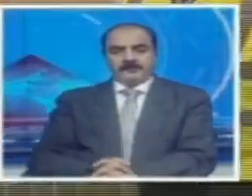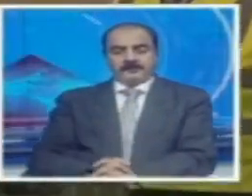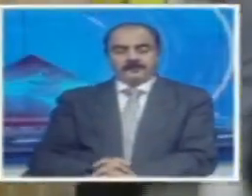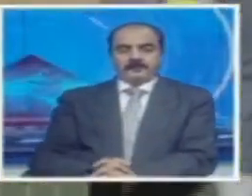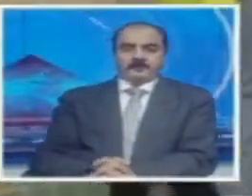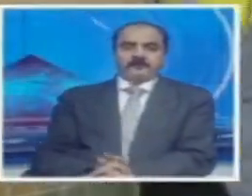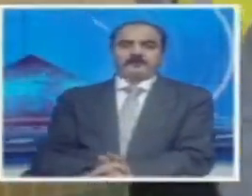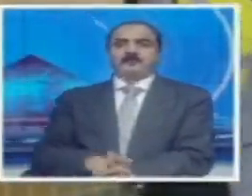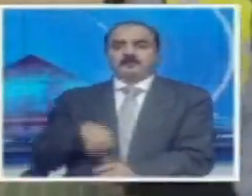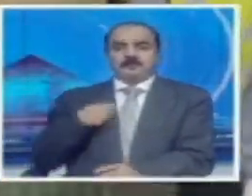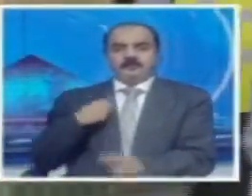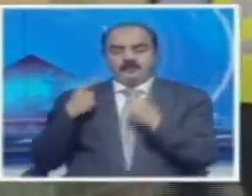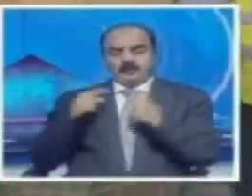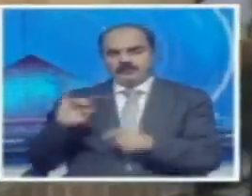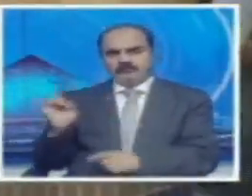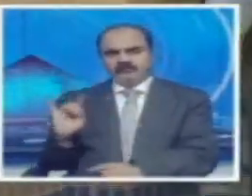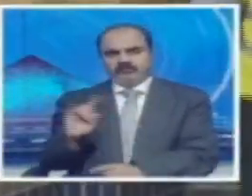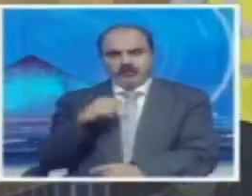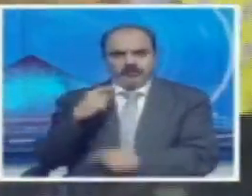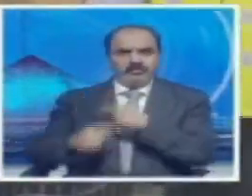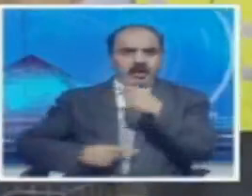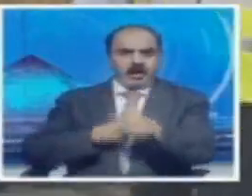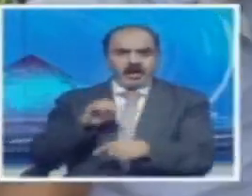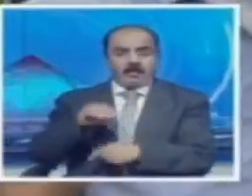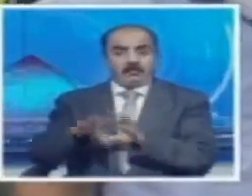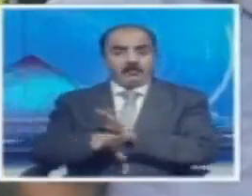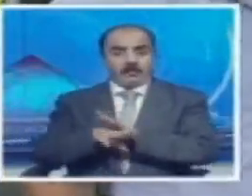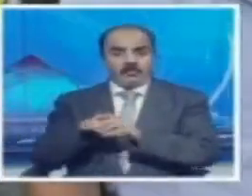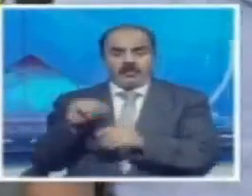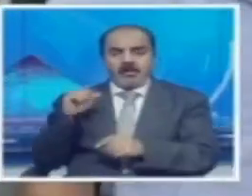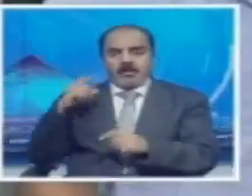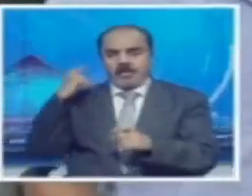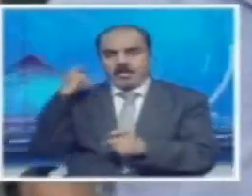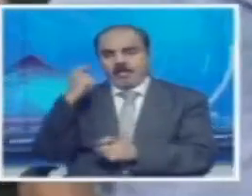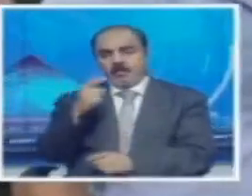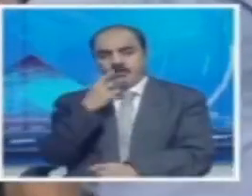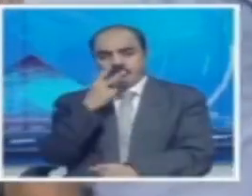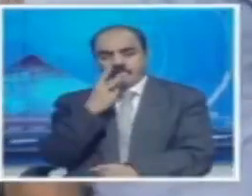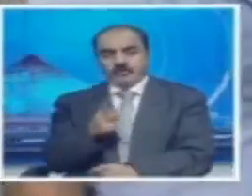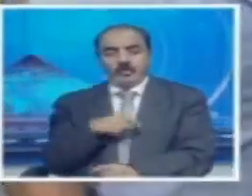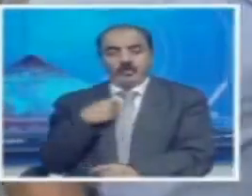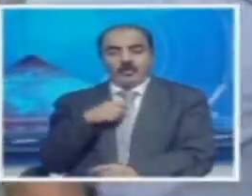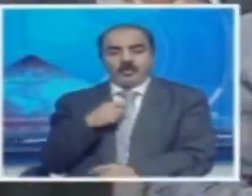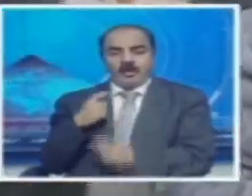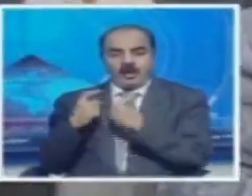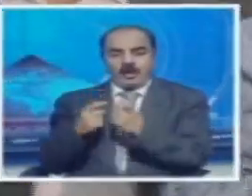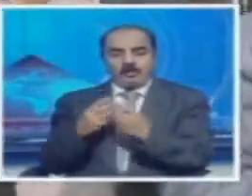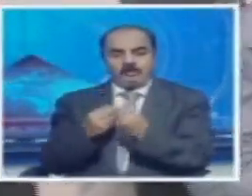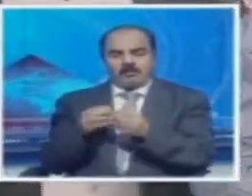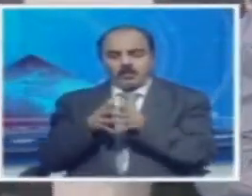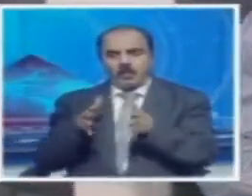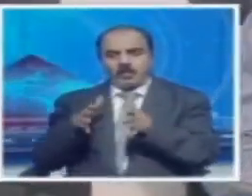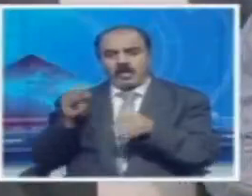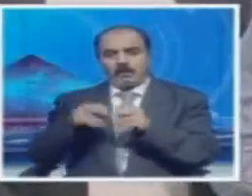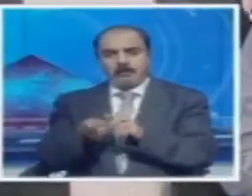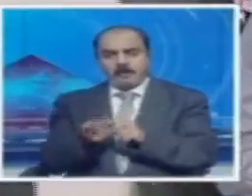متابعة مستمرة وجولات ميدانية لمشروعات الجر الكهربائية التي تنفذها وزارة النقل للتوسع في